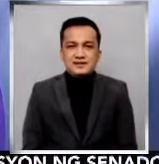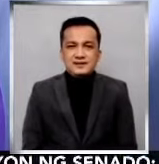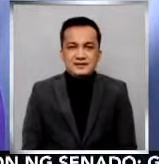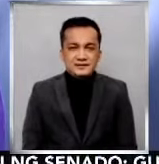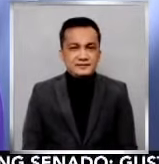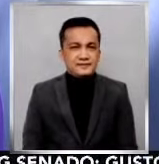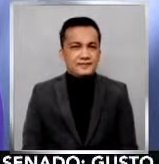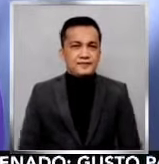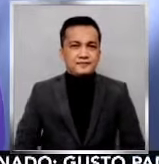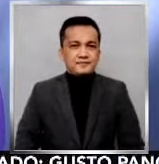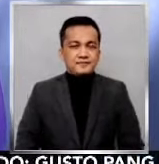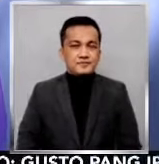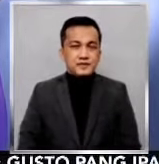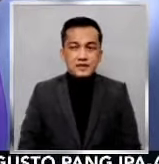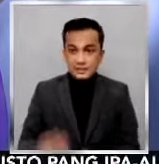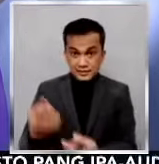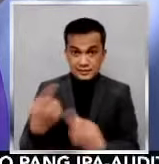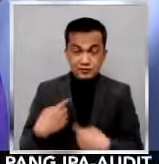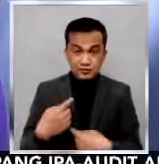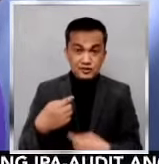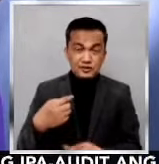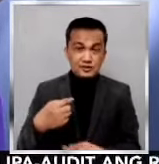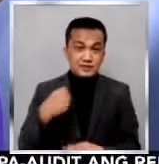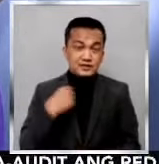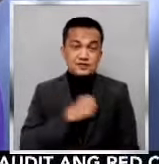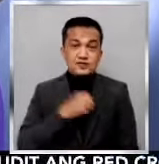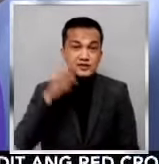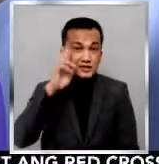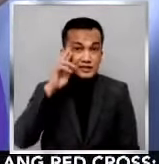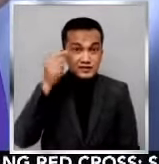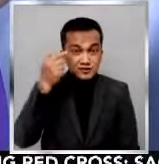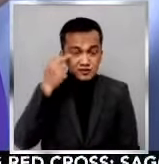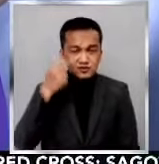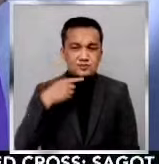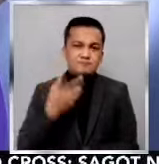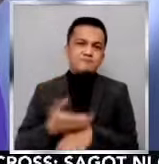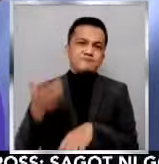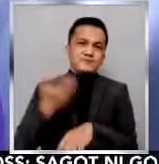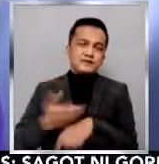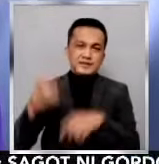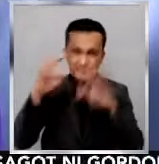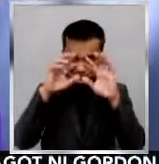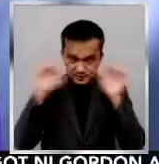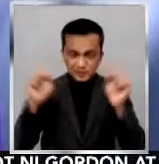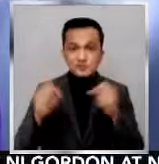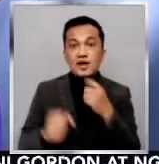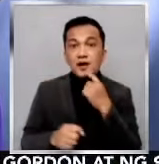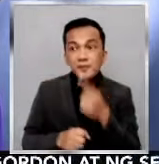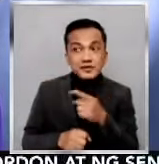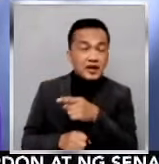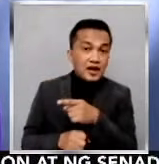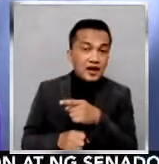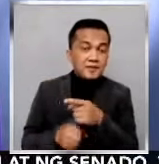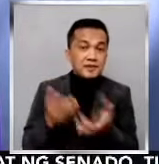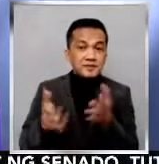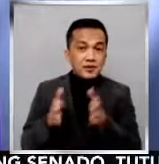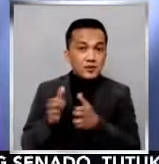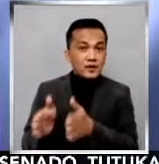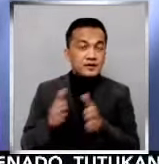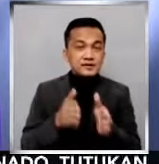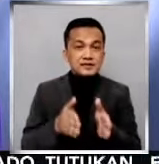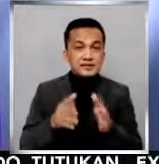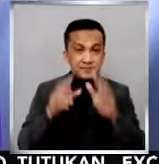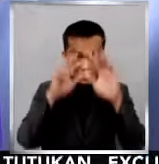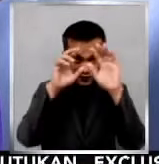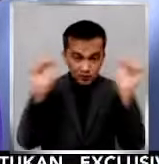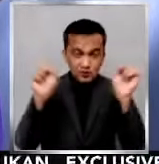Sinagot ni Senator Richard Gordon ang mga birada ni Pangulong Duterte. Anya, baka paraan lang daw ito ng Pangulo para ilihis